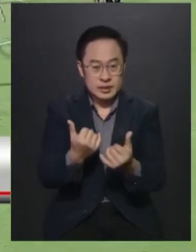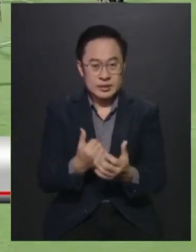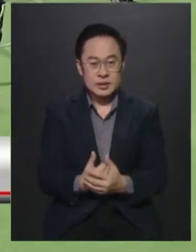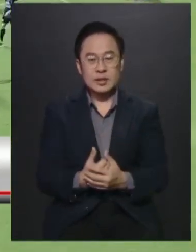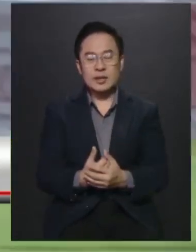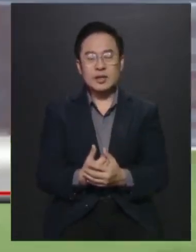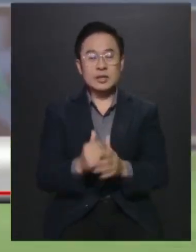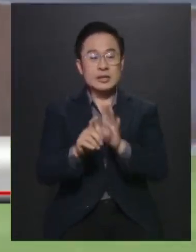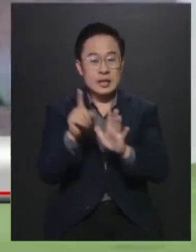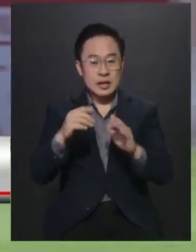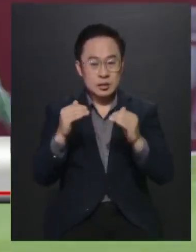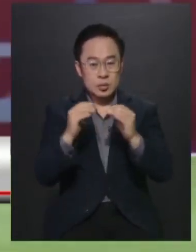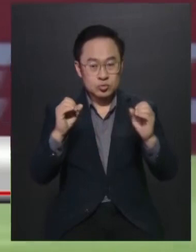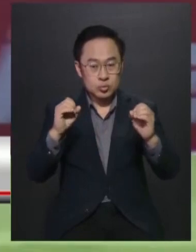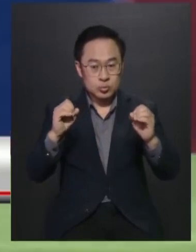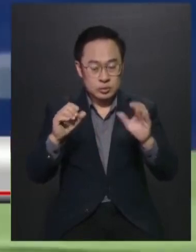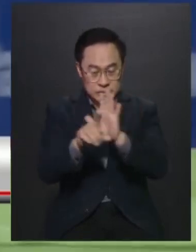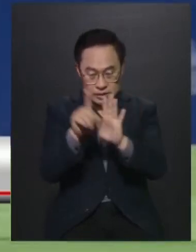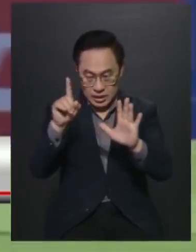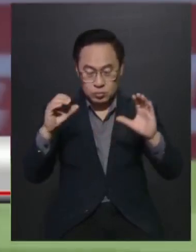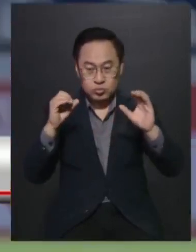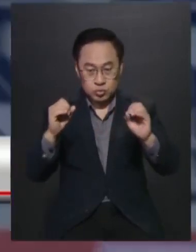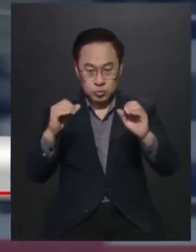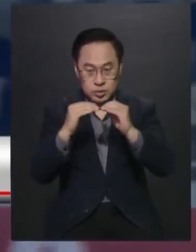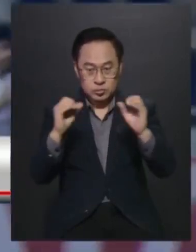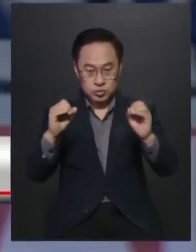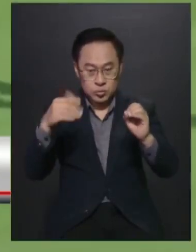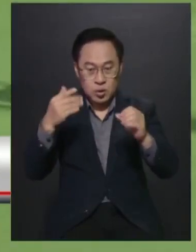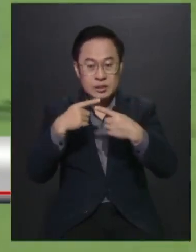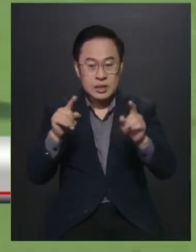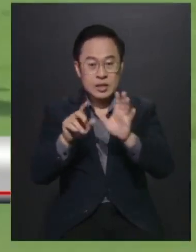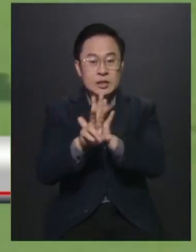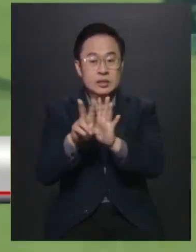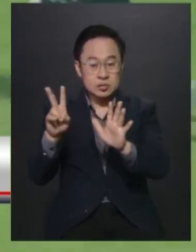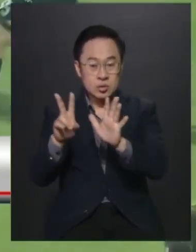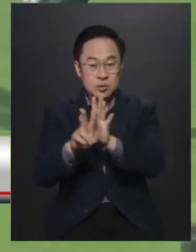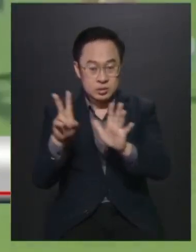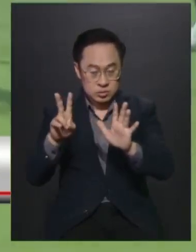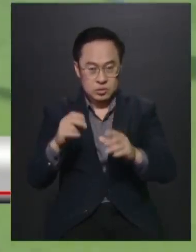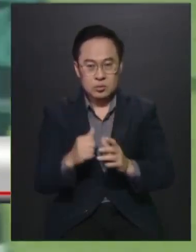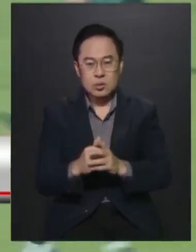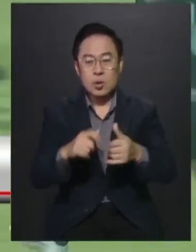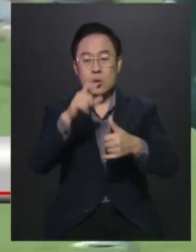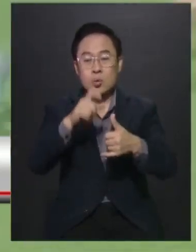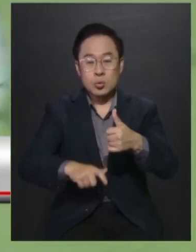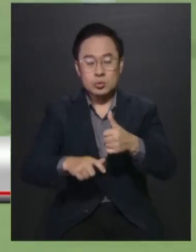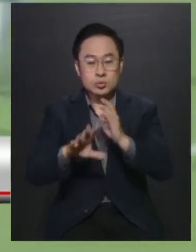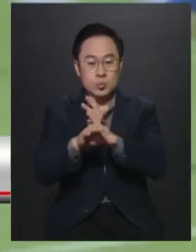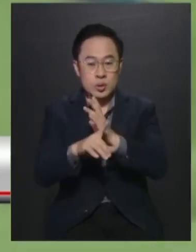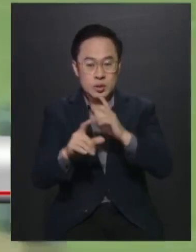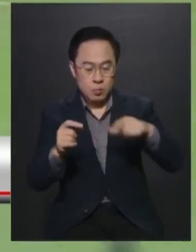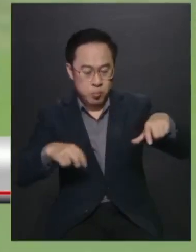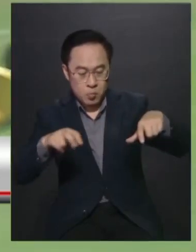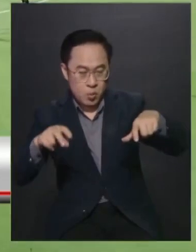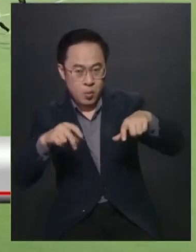เกิดขึ้นในครึ่งเวลาหลังนาที54ครับจังหวะลากตัดเข้ากลางยิงด้วยซ้ายของโมเนโรโอลิเวล่าครับโอ้ดูครับลูกนี้แกล